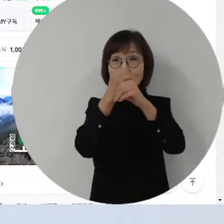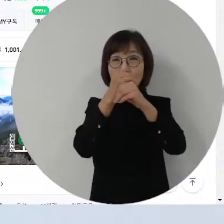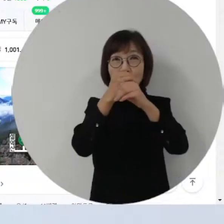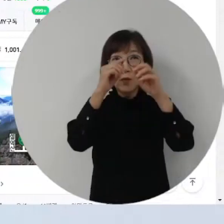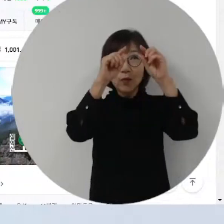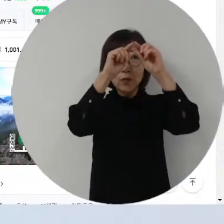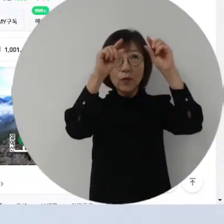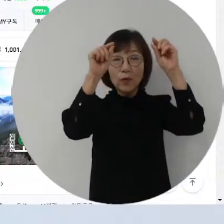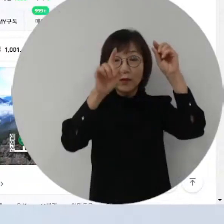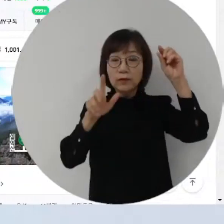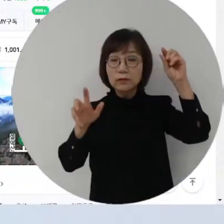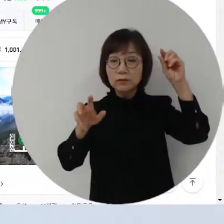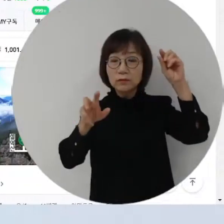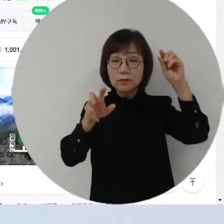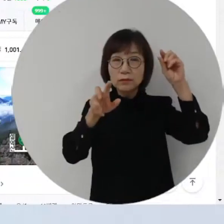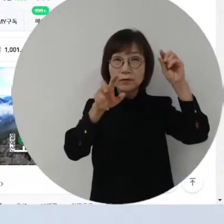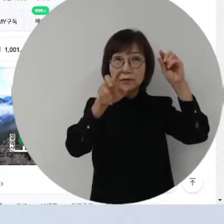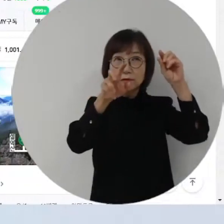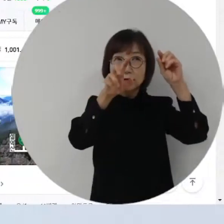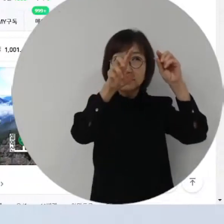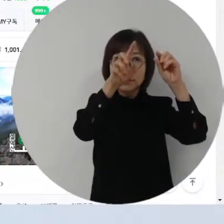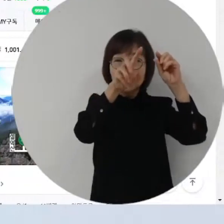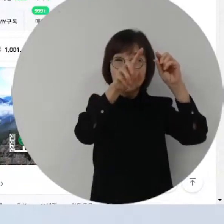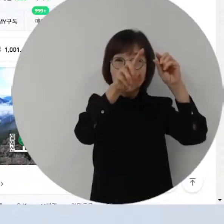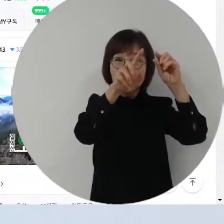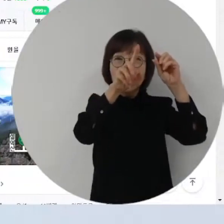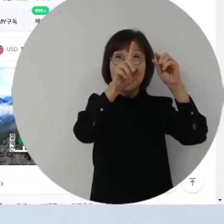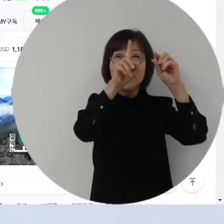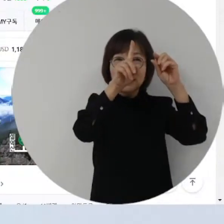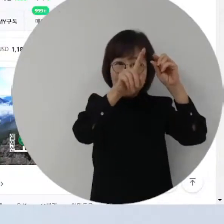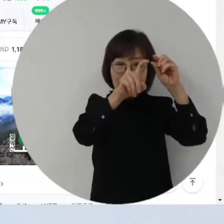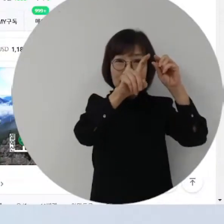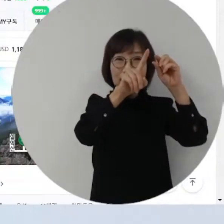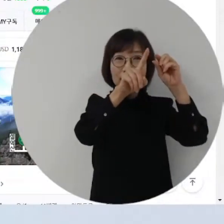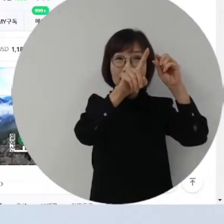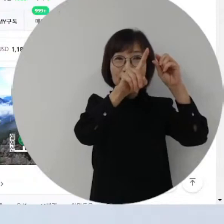마우스 오른쪽 버튼 눌러서 복사